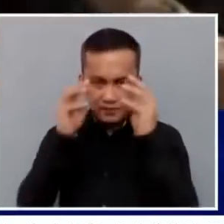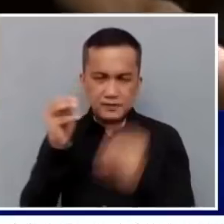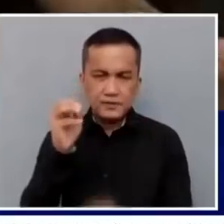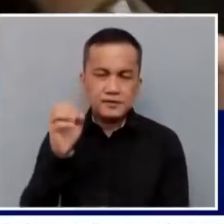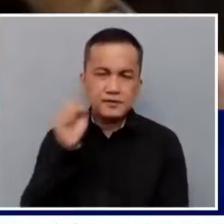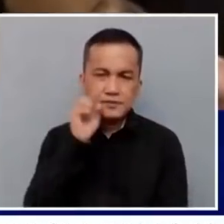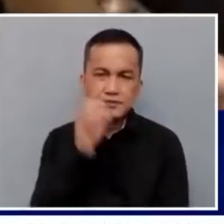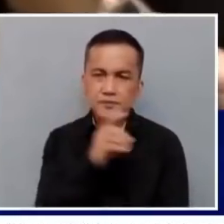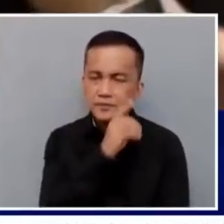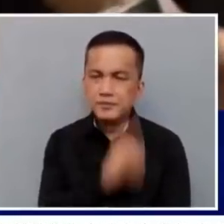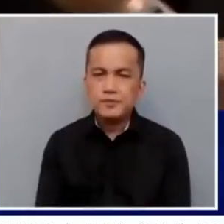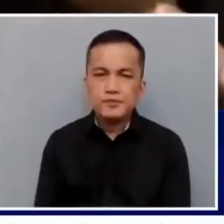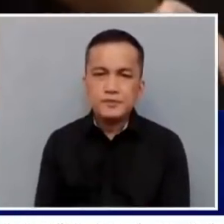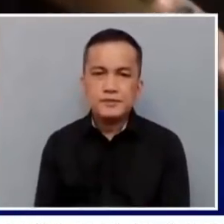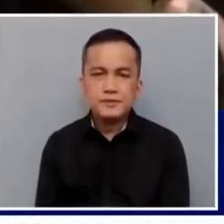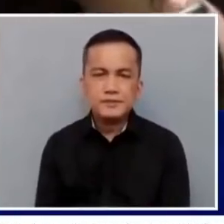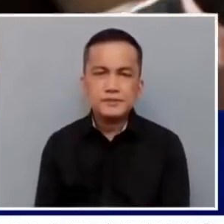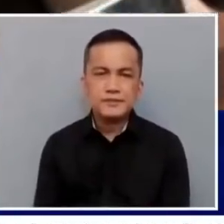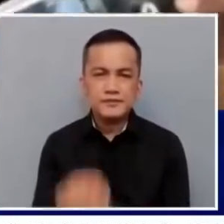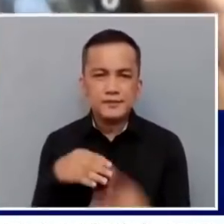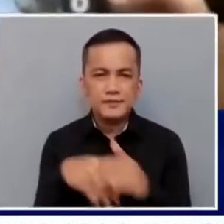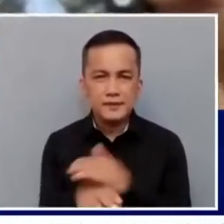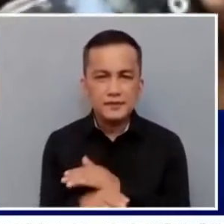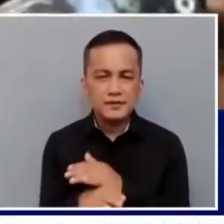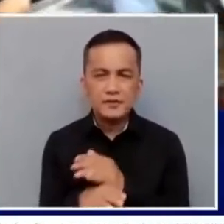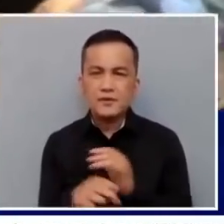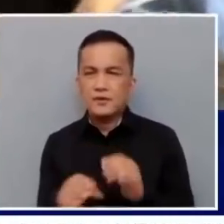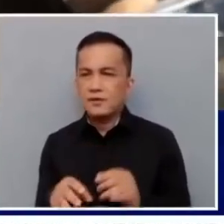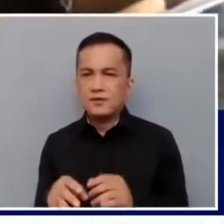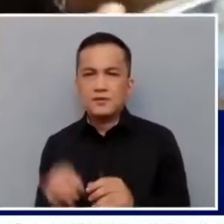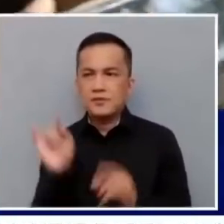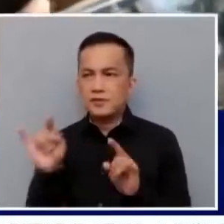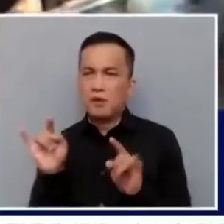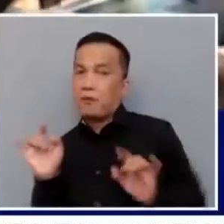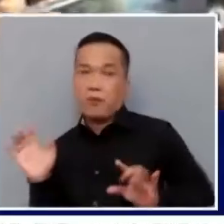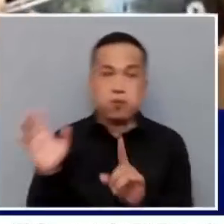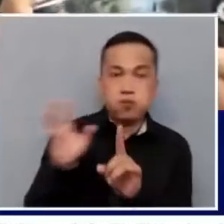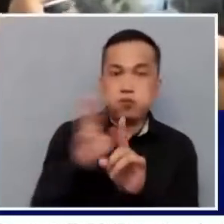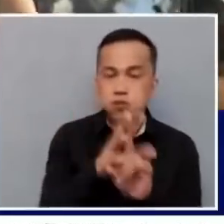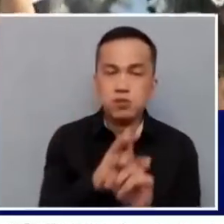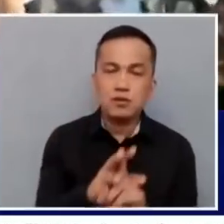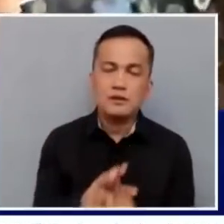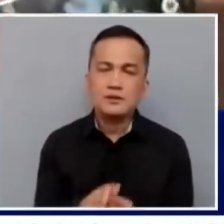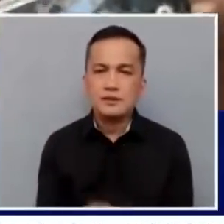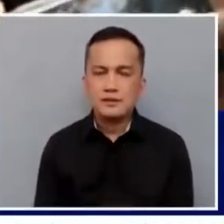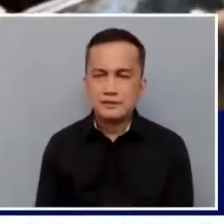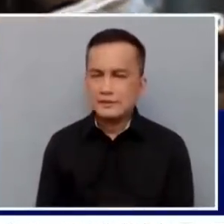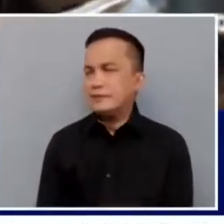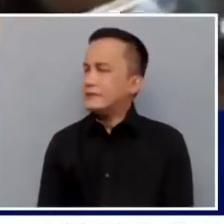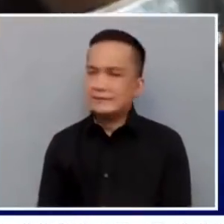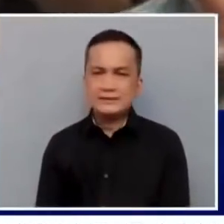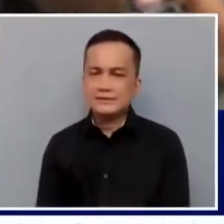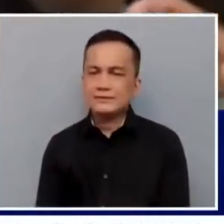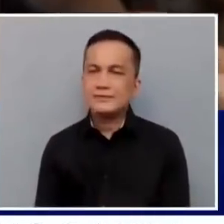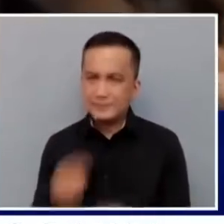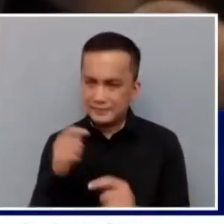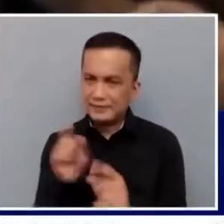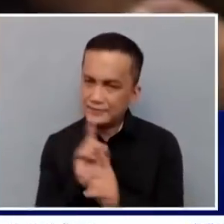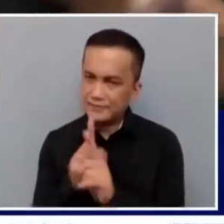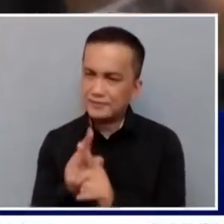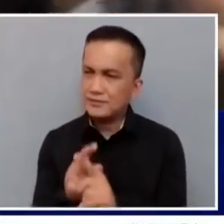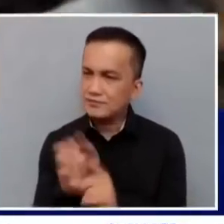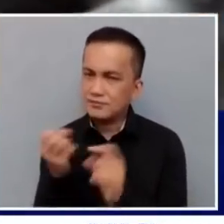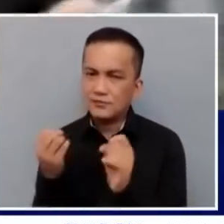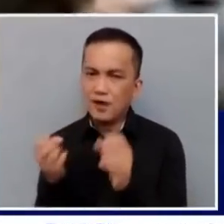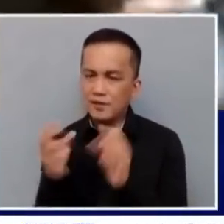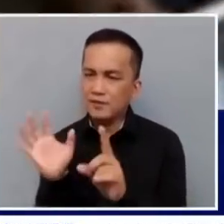pumasok siya dito sa polling precinct, nagtakbuhan yung mga media. At sinusubukan natin makalapit at talagang dumudumog siya.